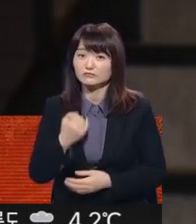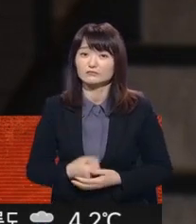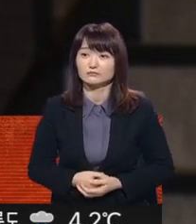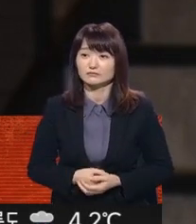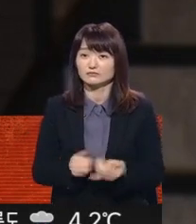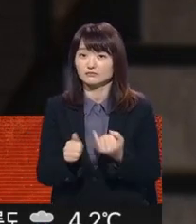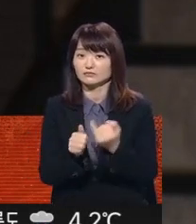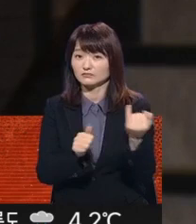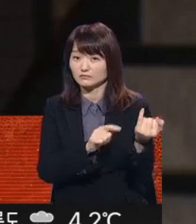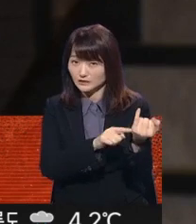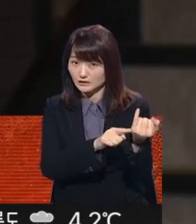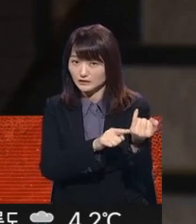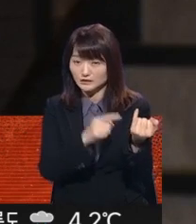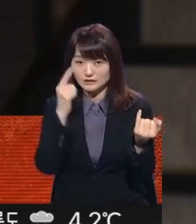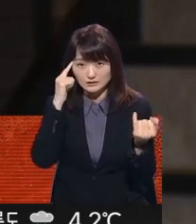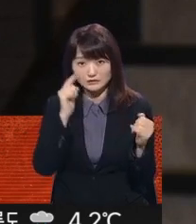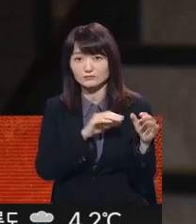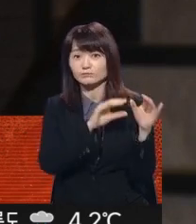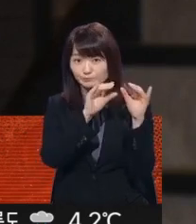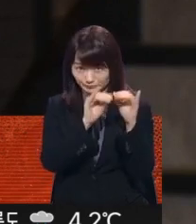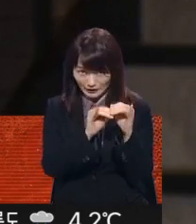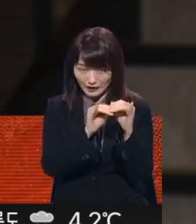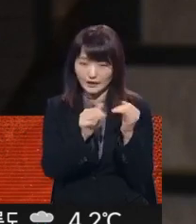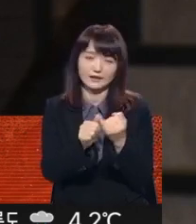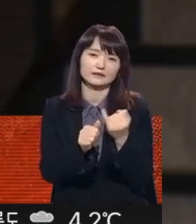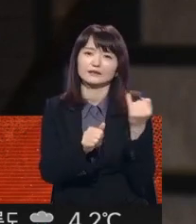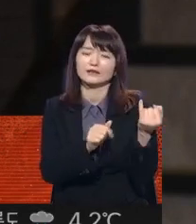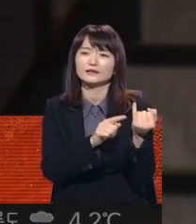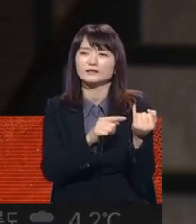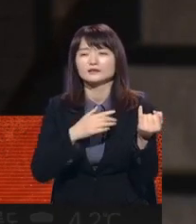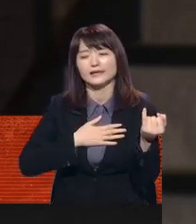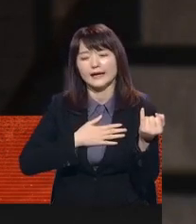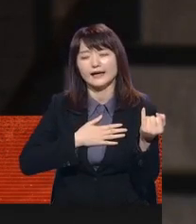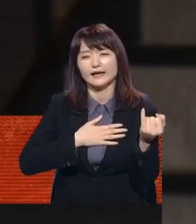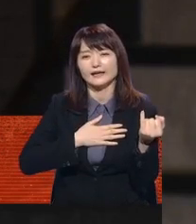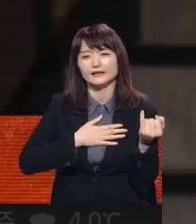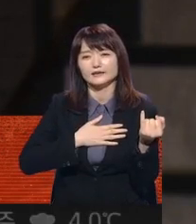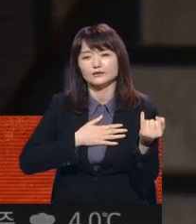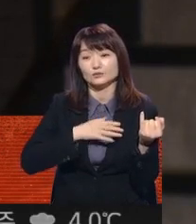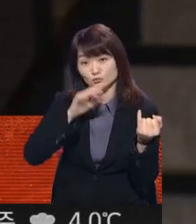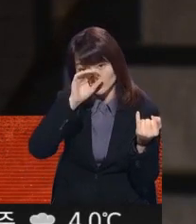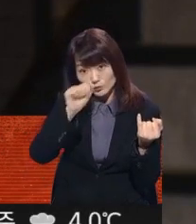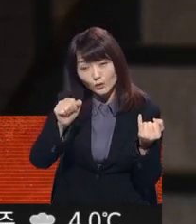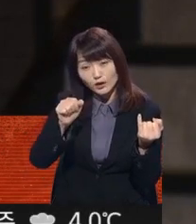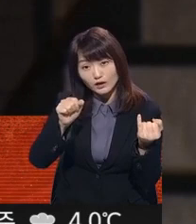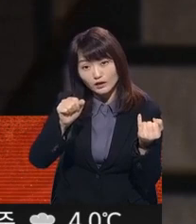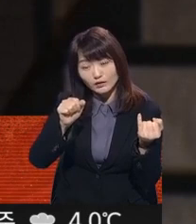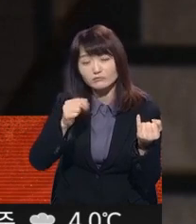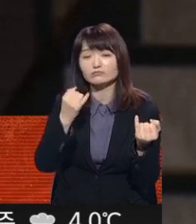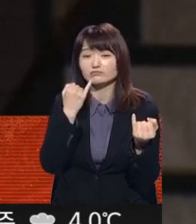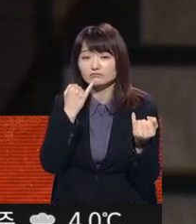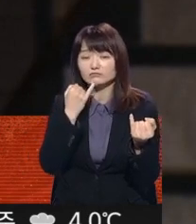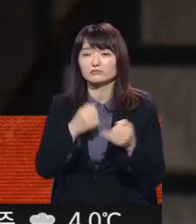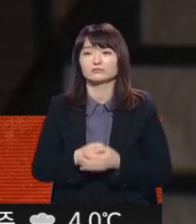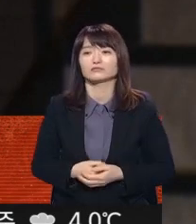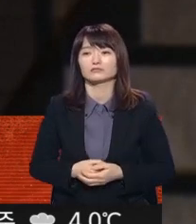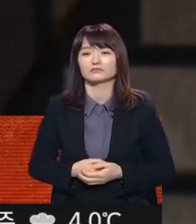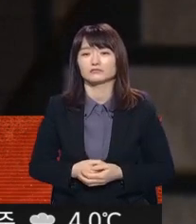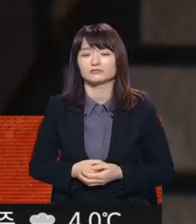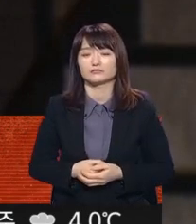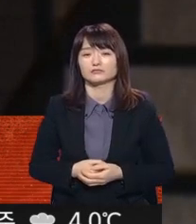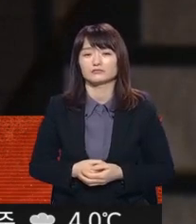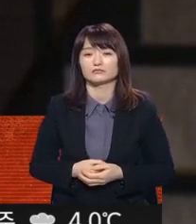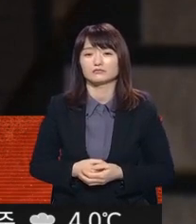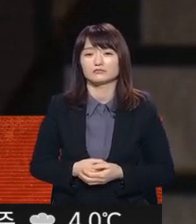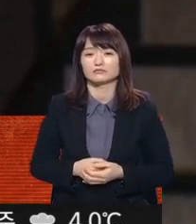그 상대하고 동의를 해서 만약에 아내도 나도 그것에 대해서 동의를 한다면 문제가 없는데, 지금 이분이 하는 것을